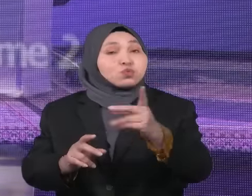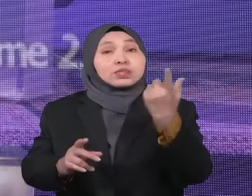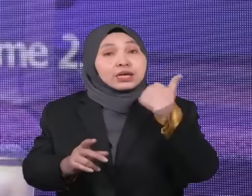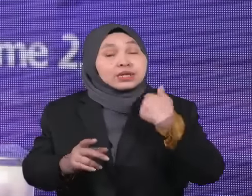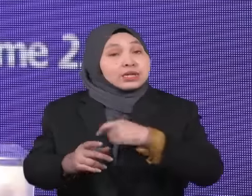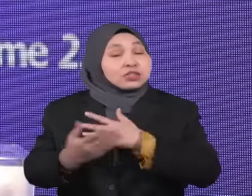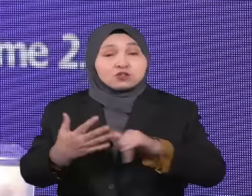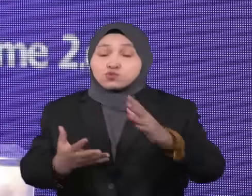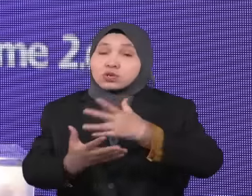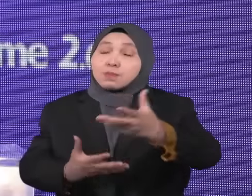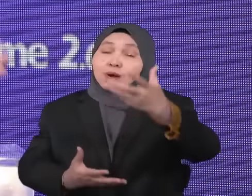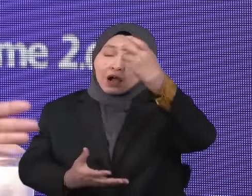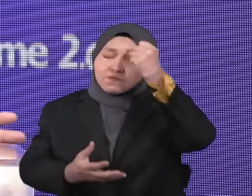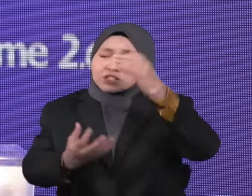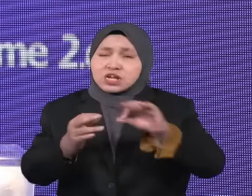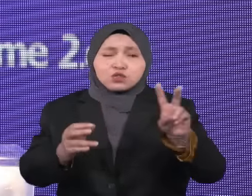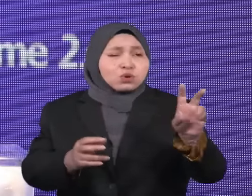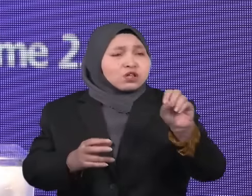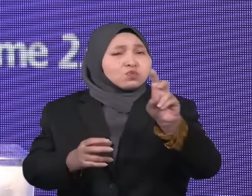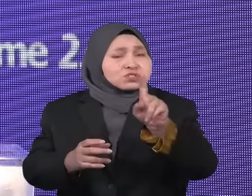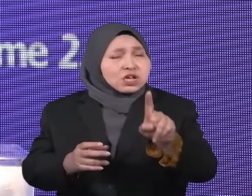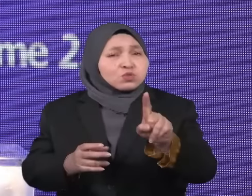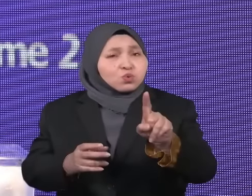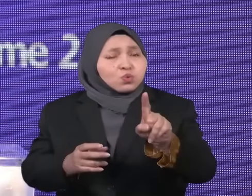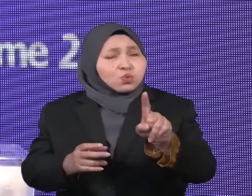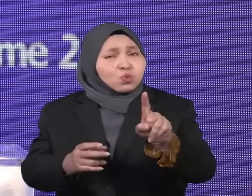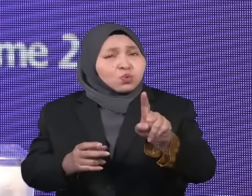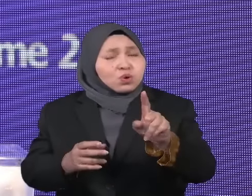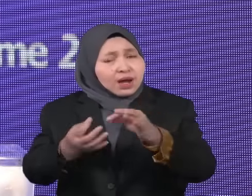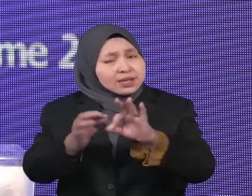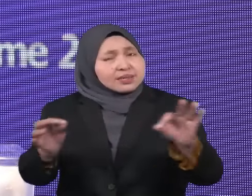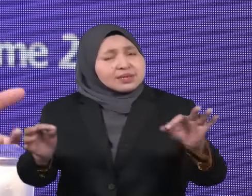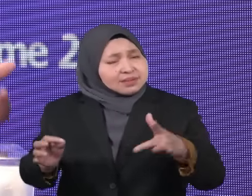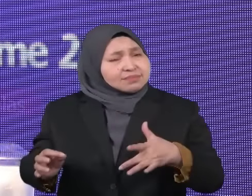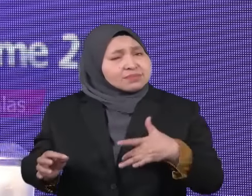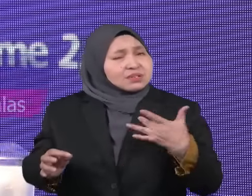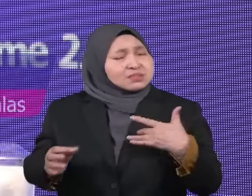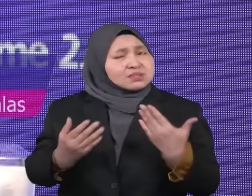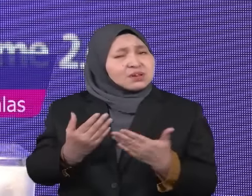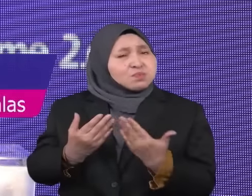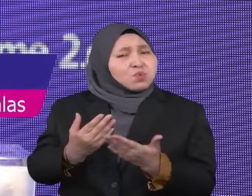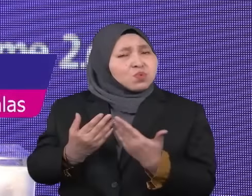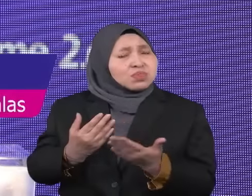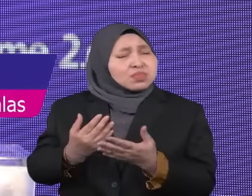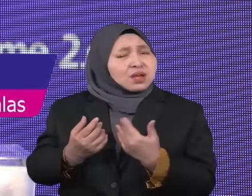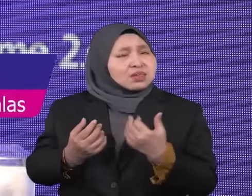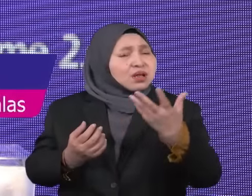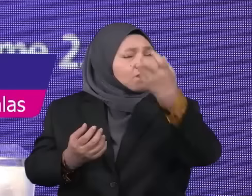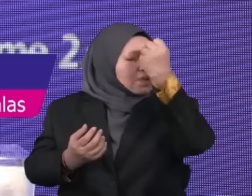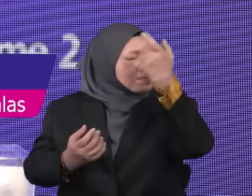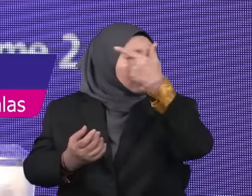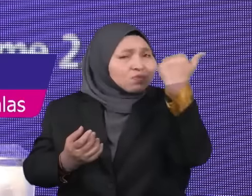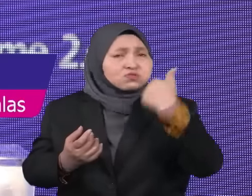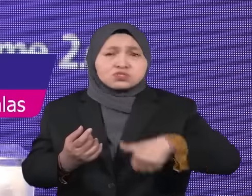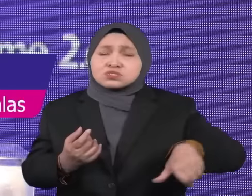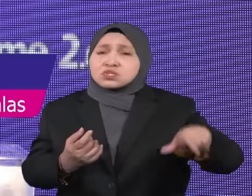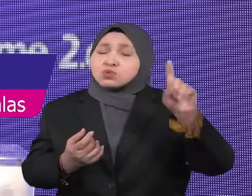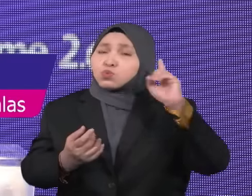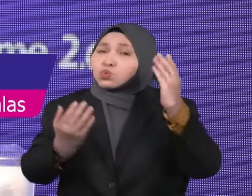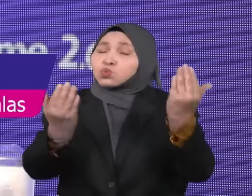kita menghafaz ayat 201 sahaja. Satu ayat yang rasanya mudah dihafal, ya, disebabkan ianya adalah satu